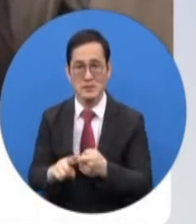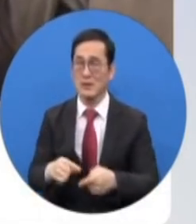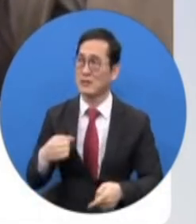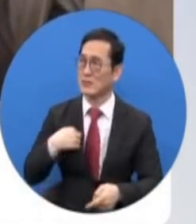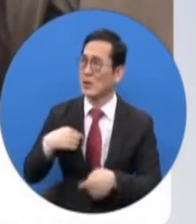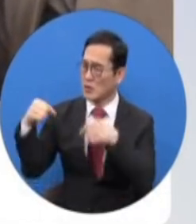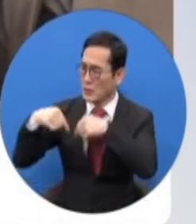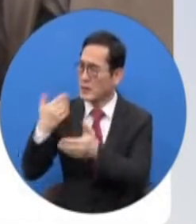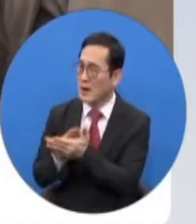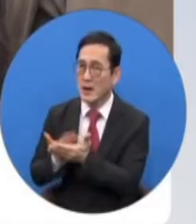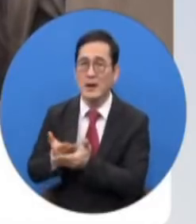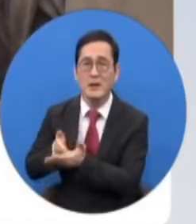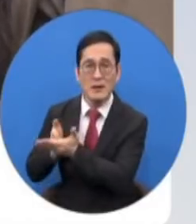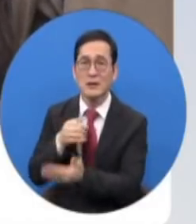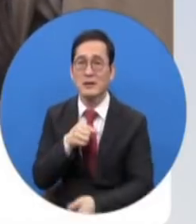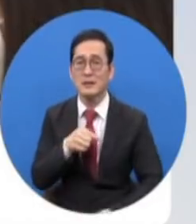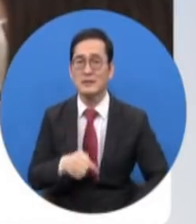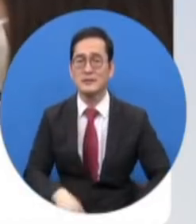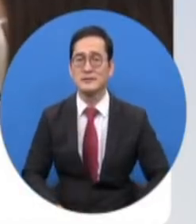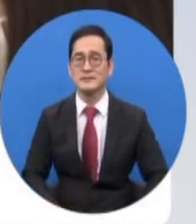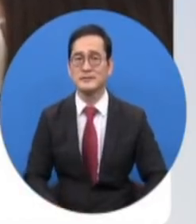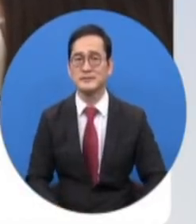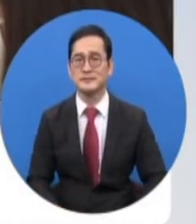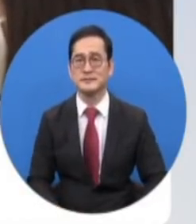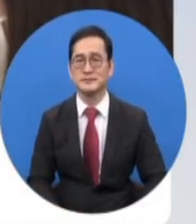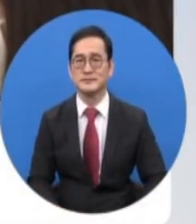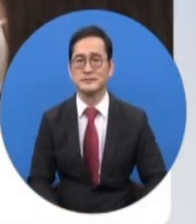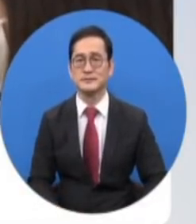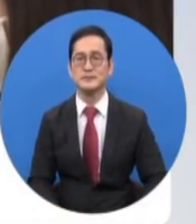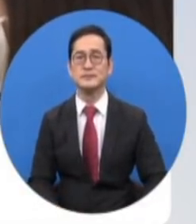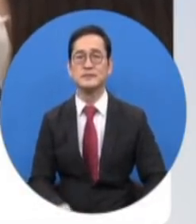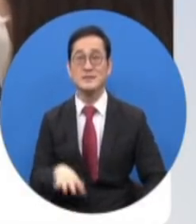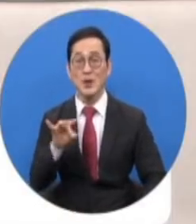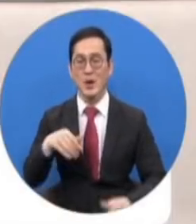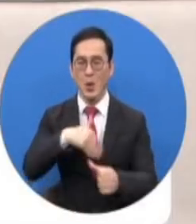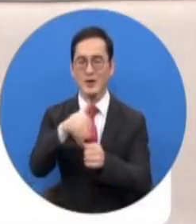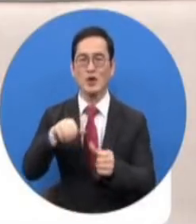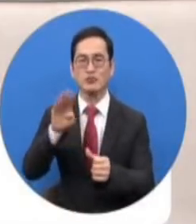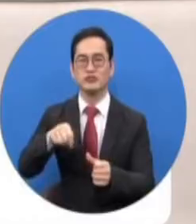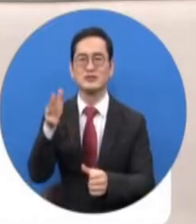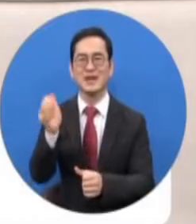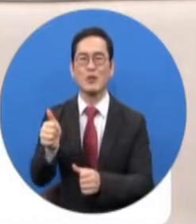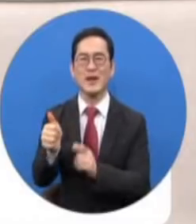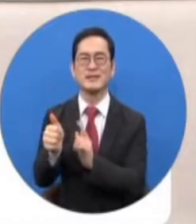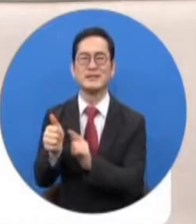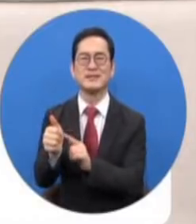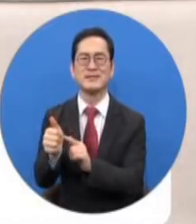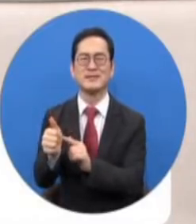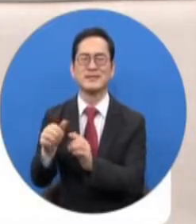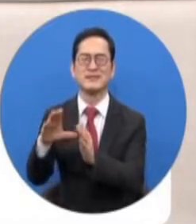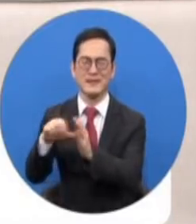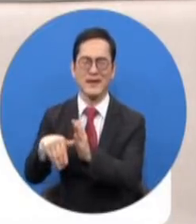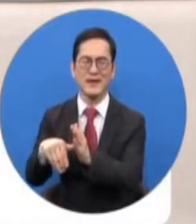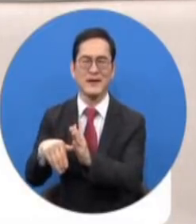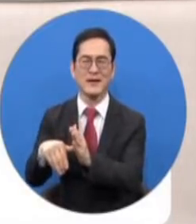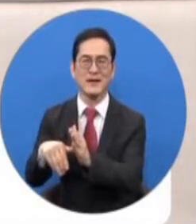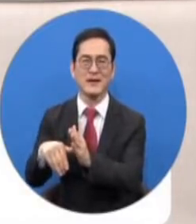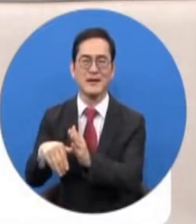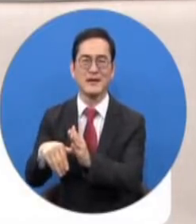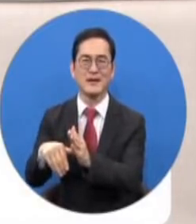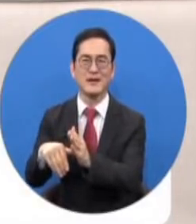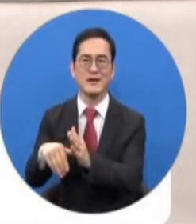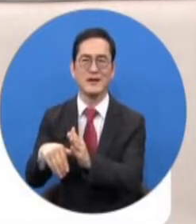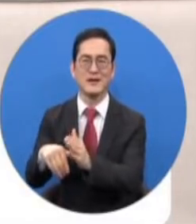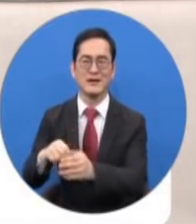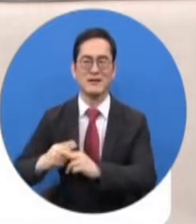이 문제가 불거지게 된 이유는 제가 생각할 때는 김은경 전 환경부 장관 사태 때문입니다. 그전에는 어느 정도